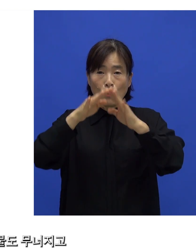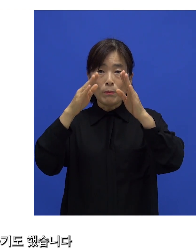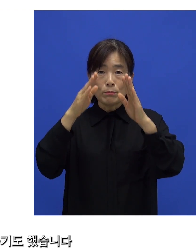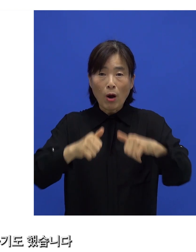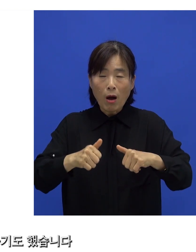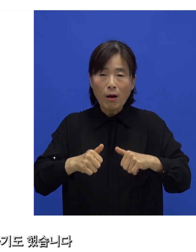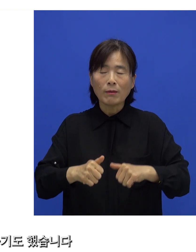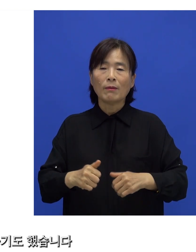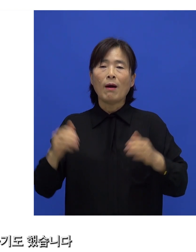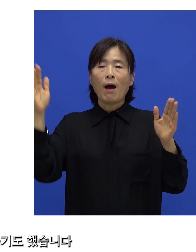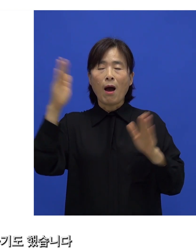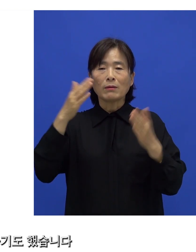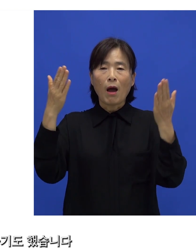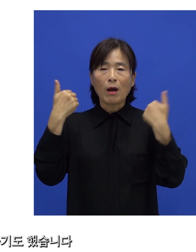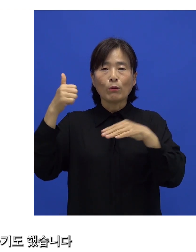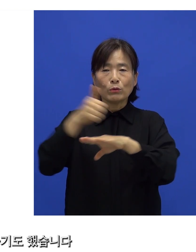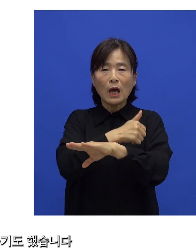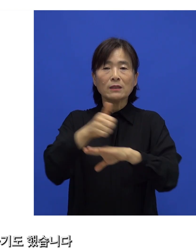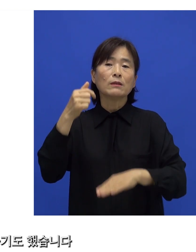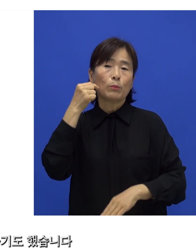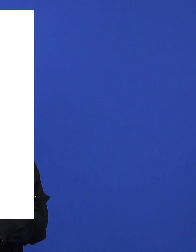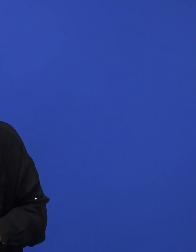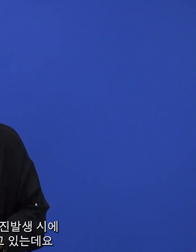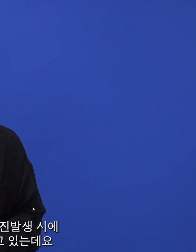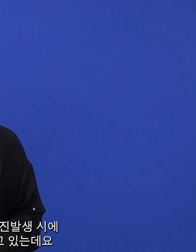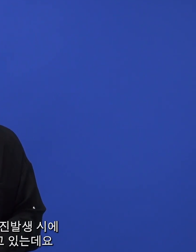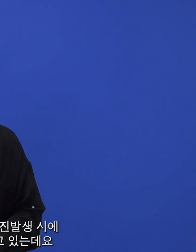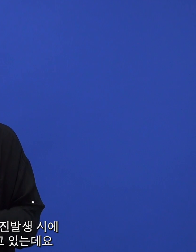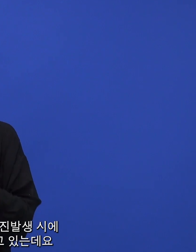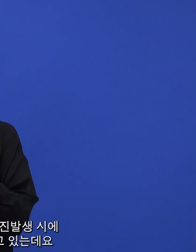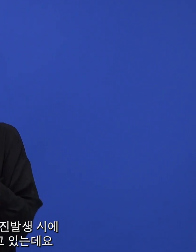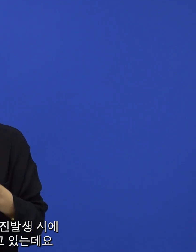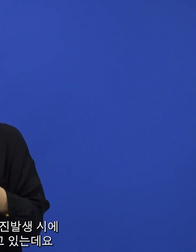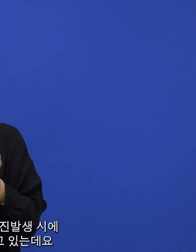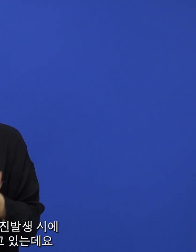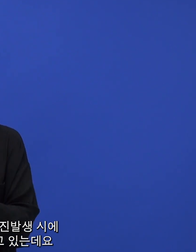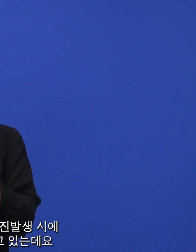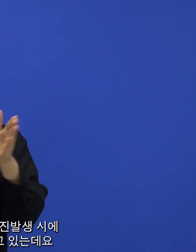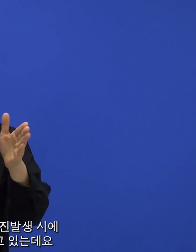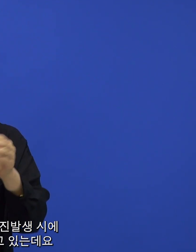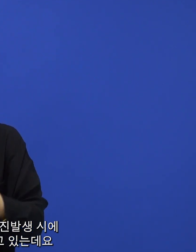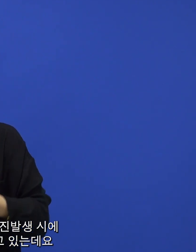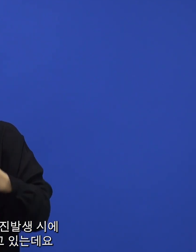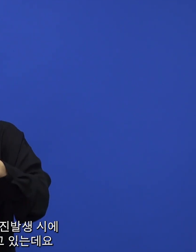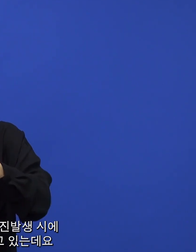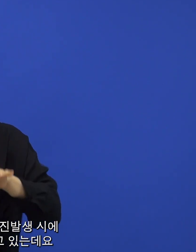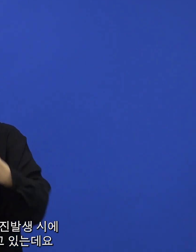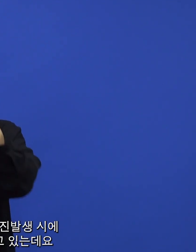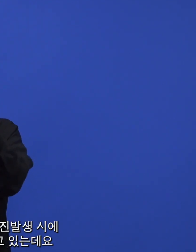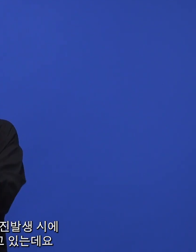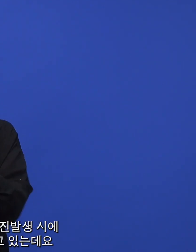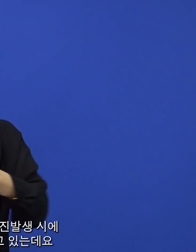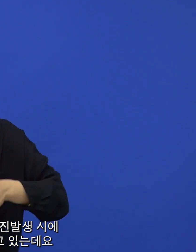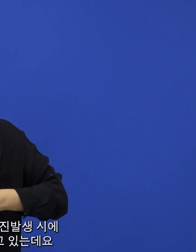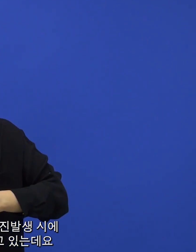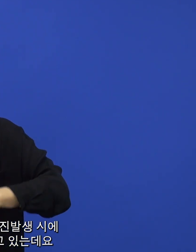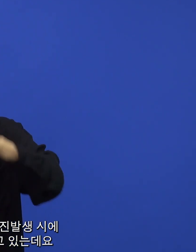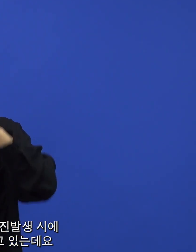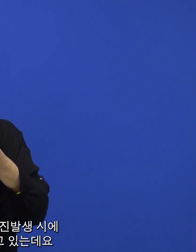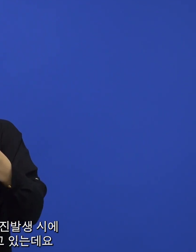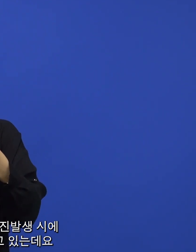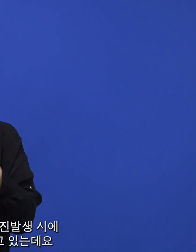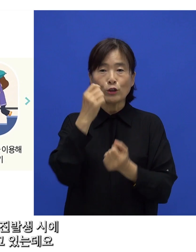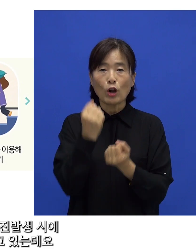무너지고 아이들은 학교를 가지 못하기도 했습니다. 그래서 경기도에서는 지진 발생 시에 필요한 행동을